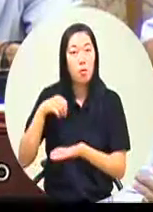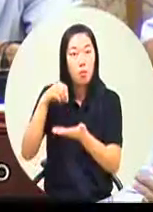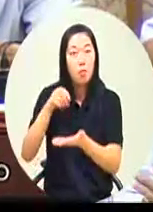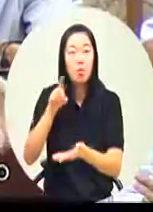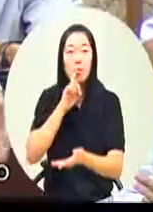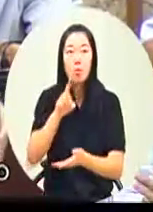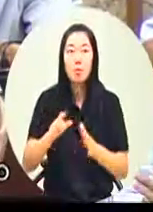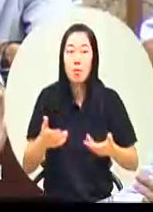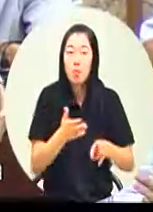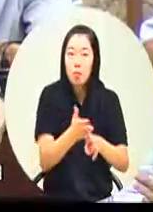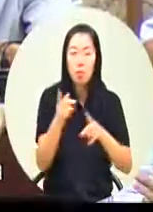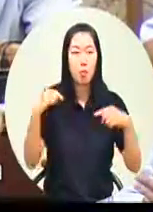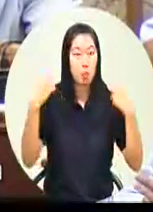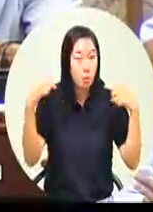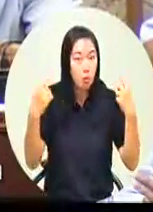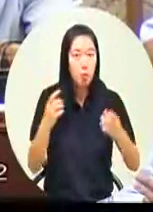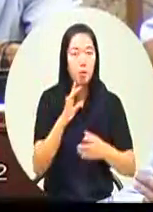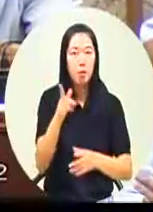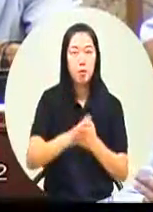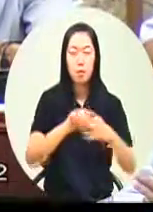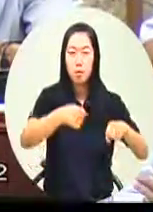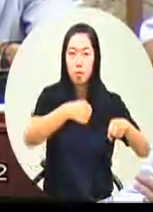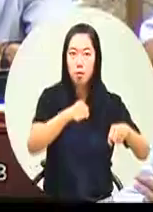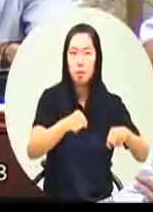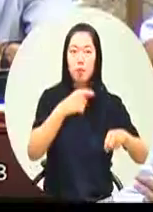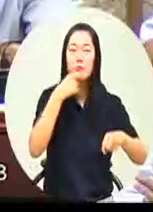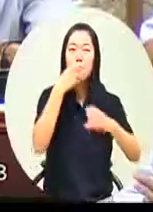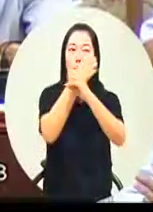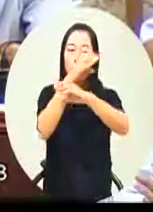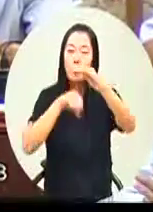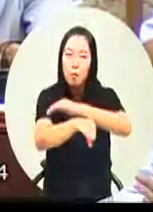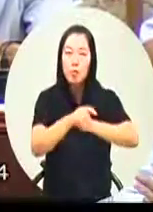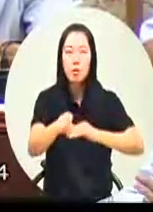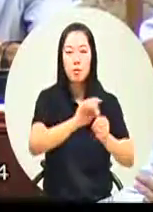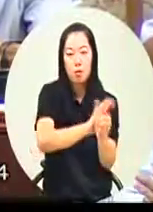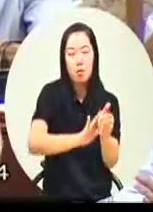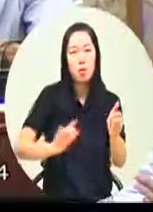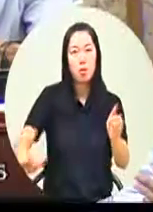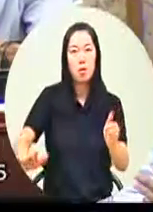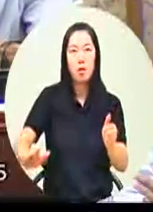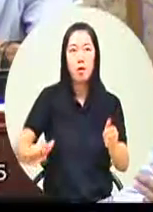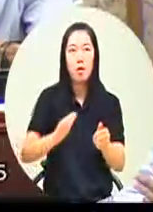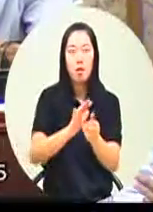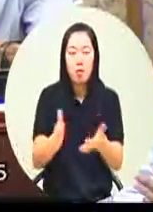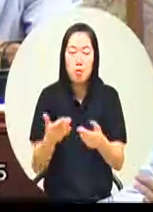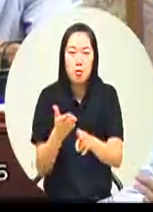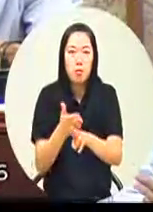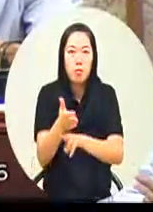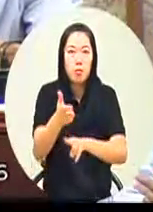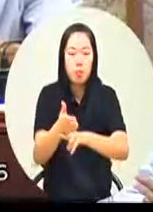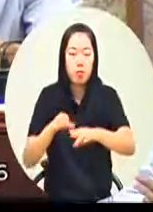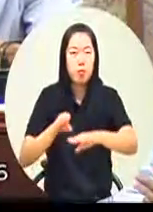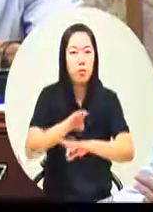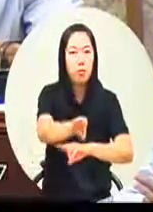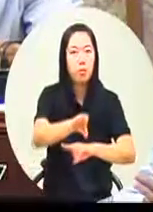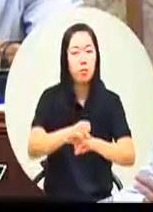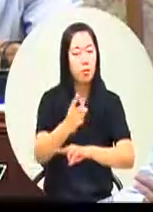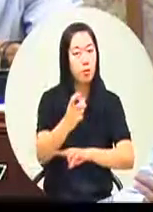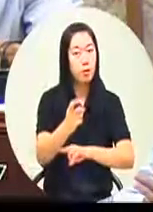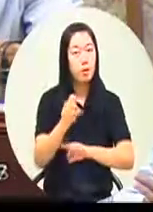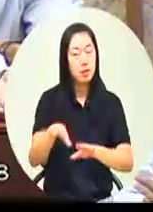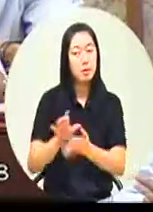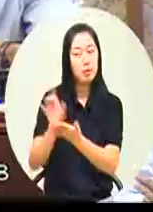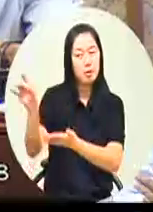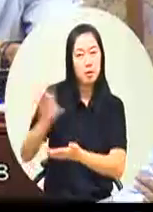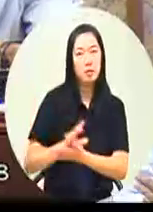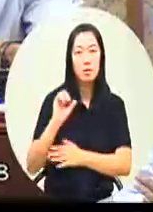部分，其实轻轨常常会因为机车闯红灯，然后造成轻轨就没办法过。那后来我们借由移交的协助，现在